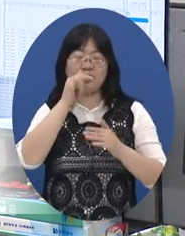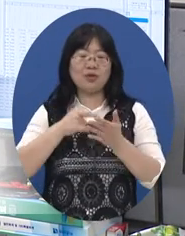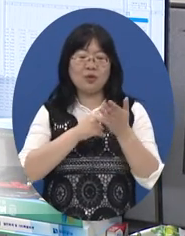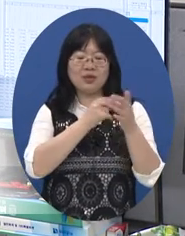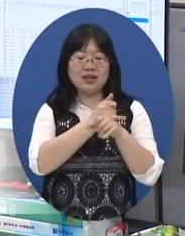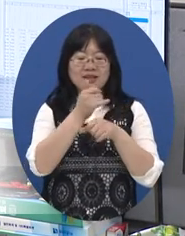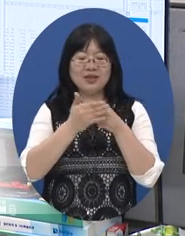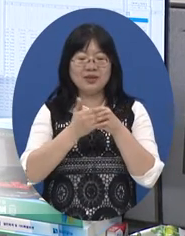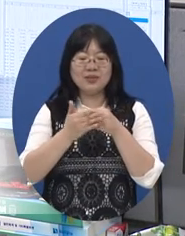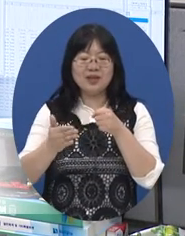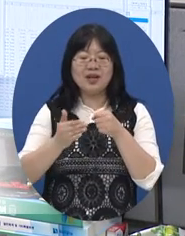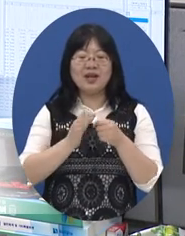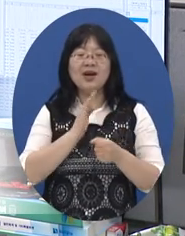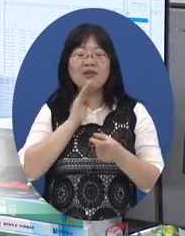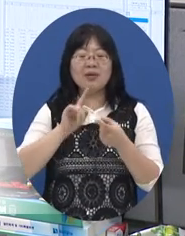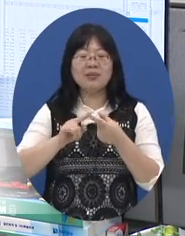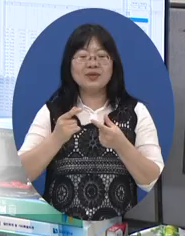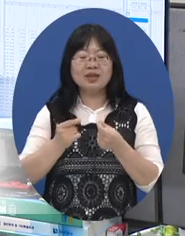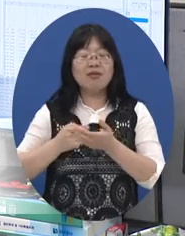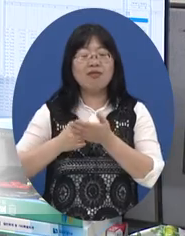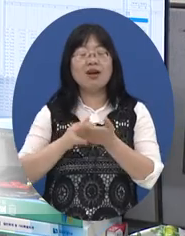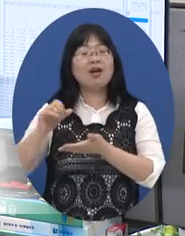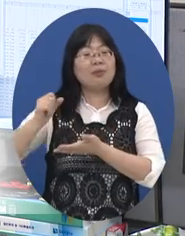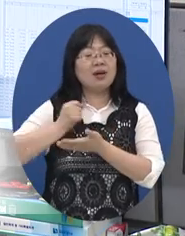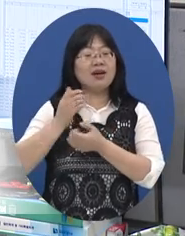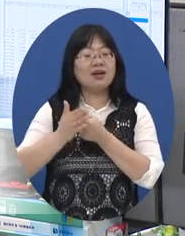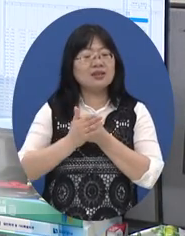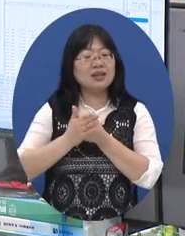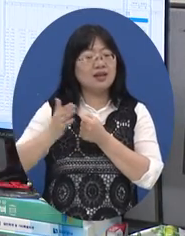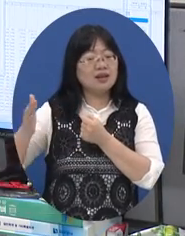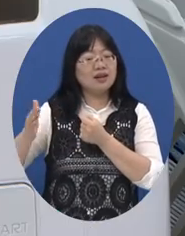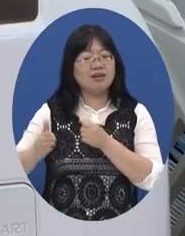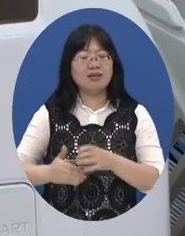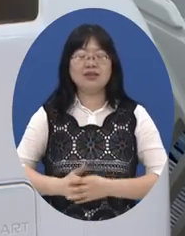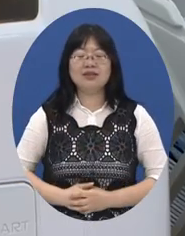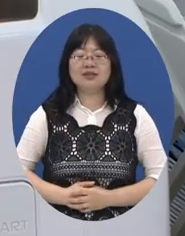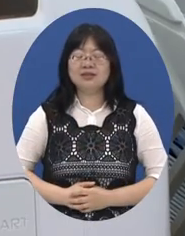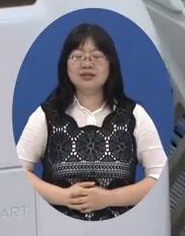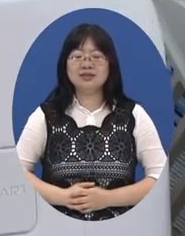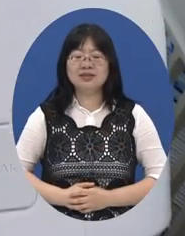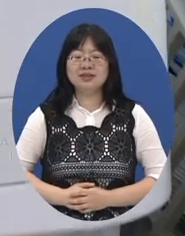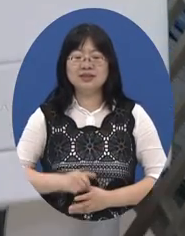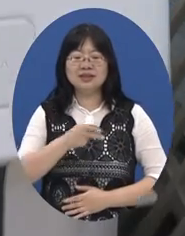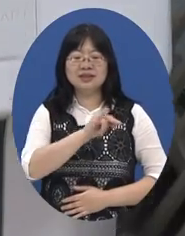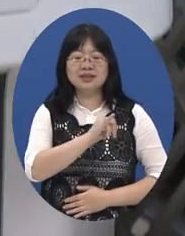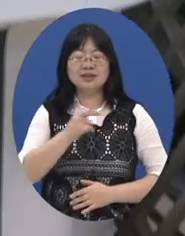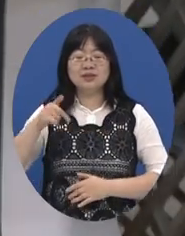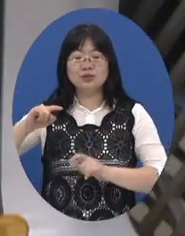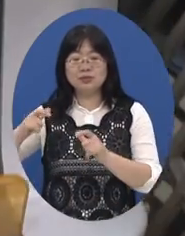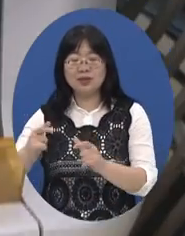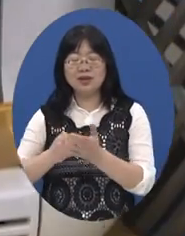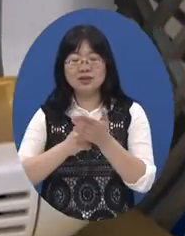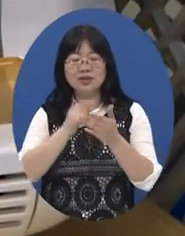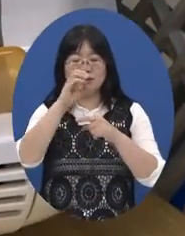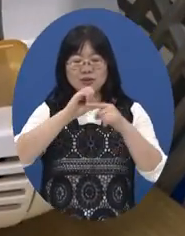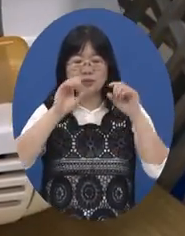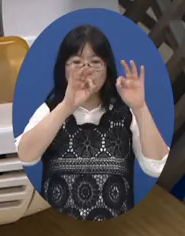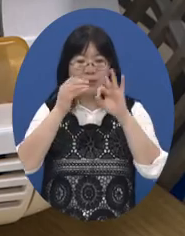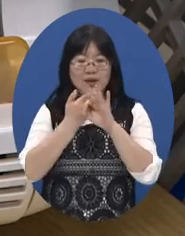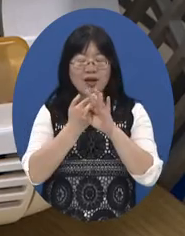건의가 있었습니다. 그래서 그러한 그 합리적인 건의를 받아들여서 시군별 신청률을 보면